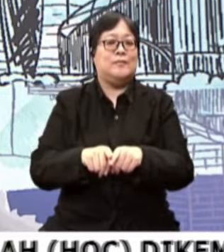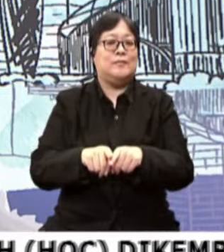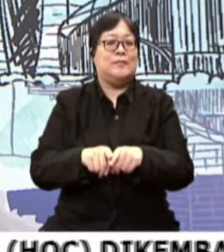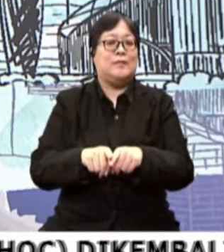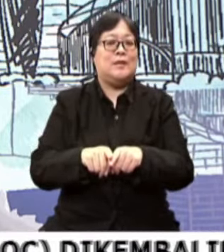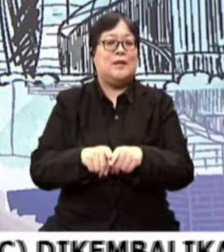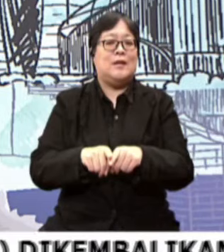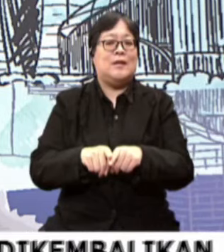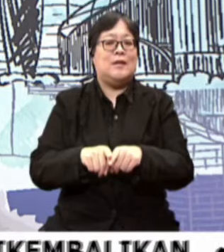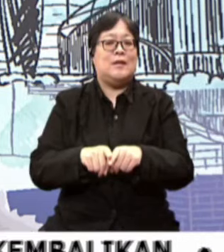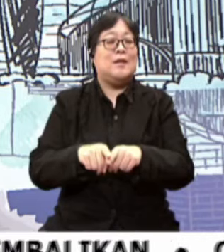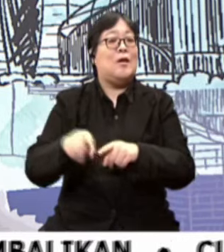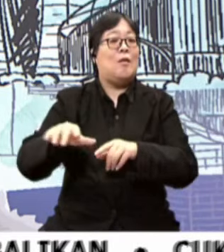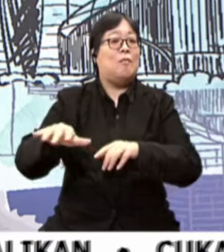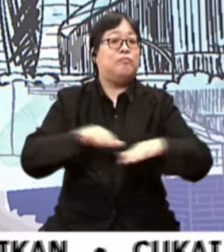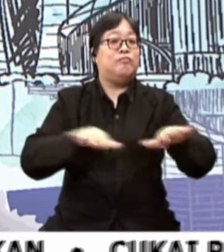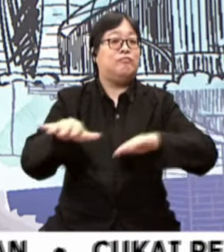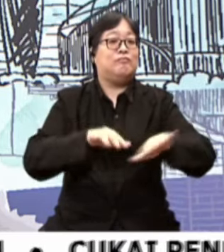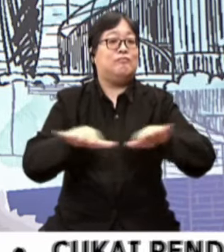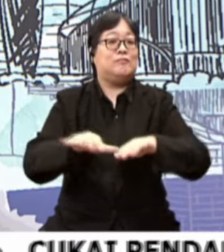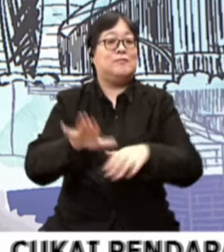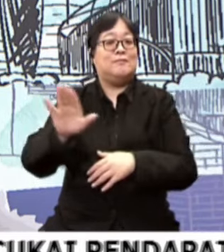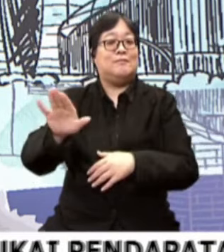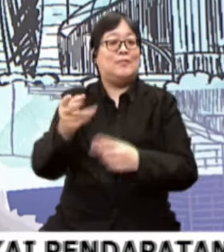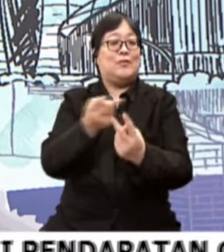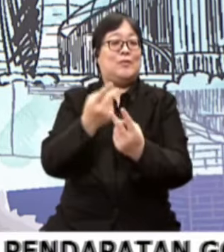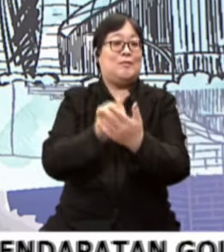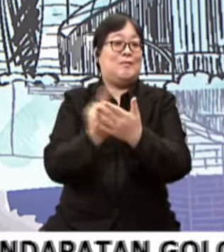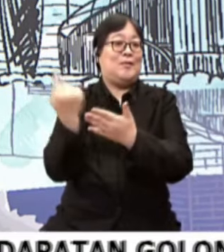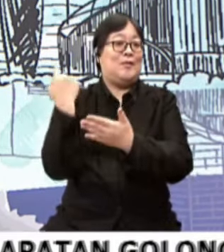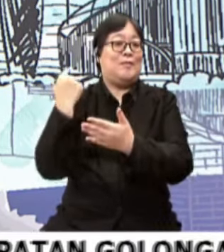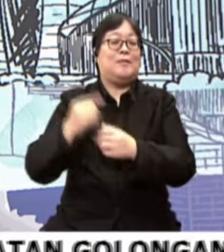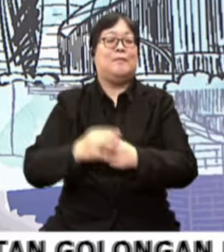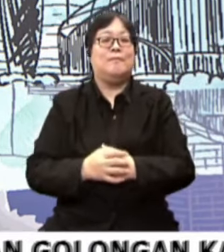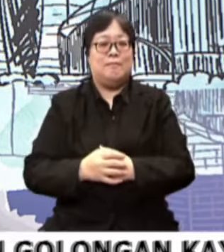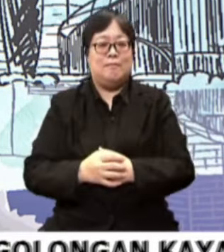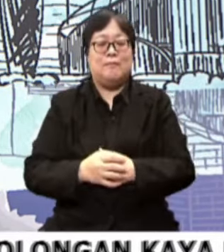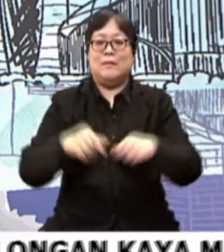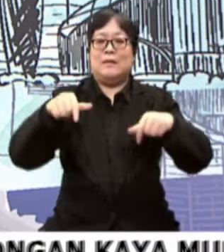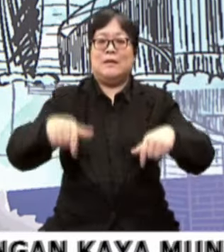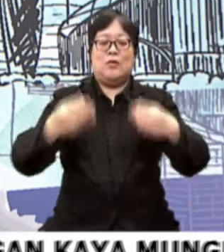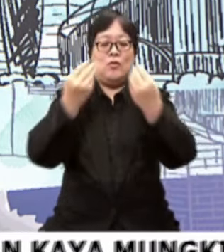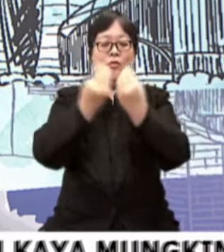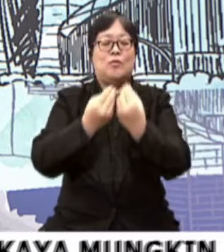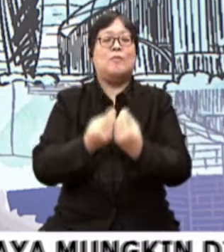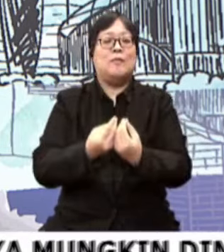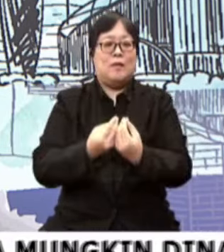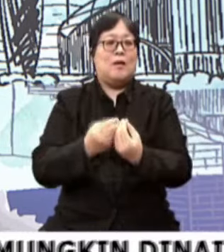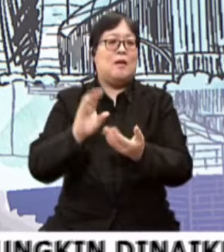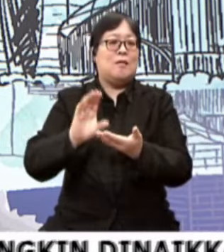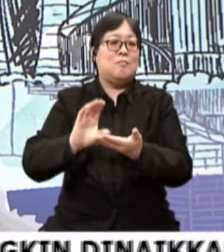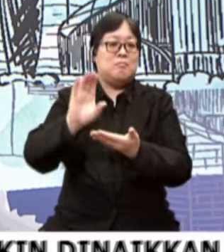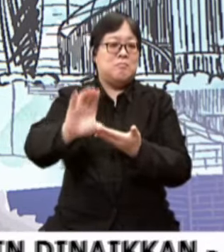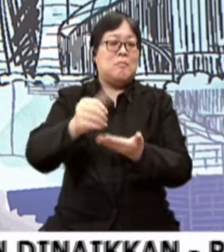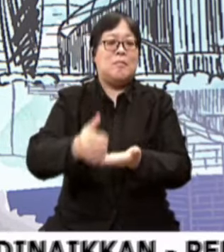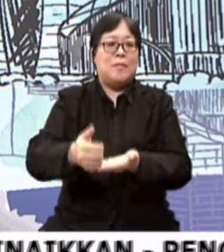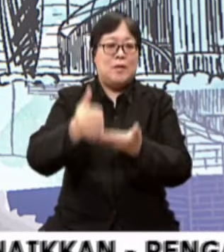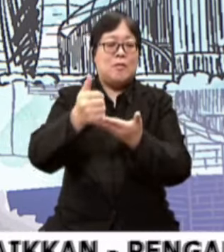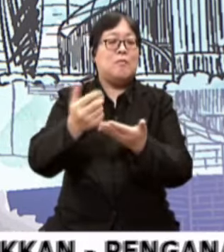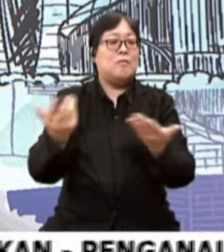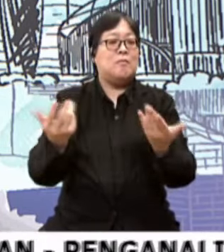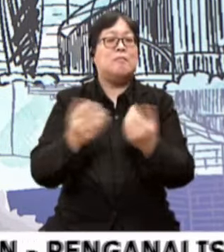Kejadian gempa bumi yang berlaku seminggu yang lalu bahwa ketika ini jumlah peruntukan ataupun bantuan yang telah disalurkan